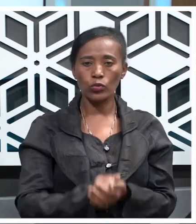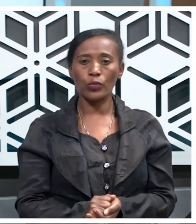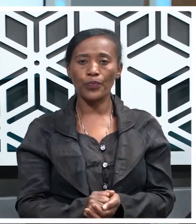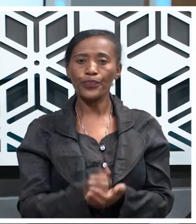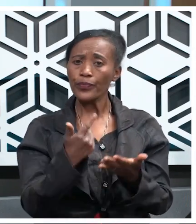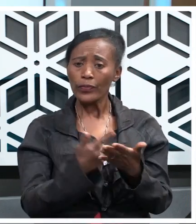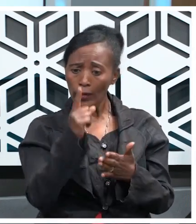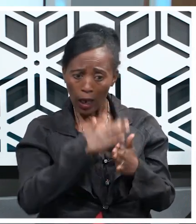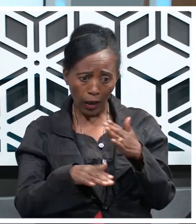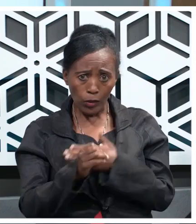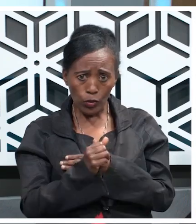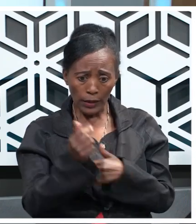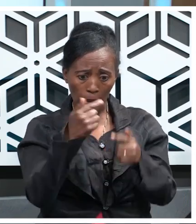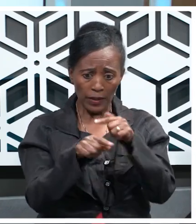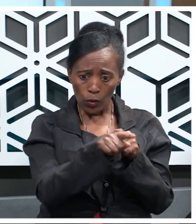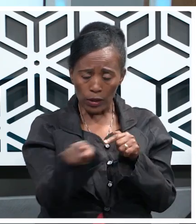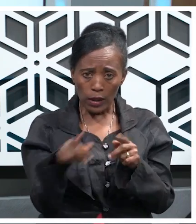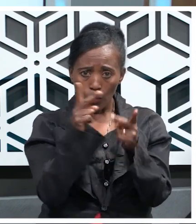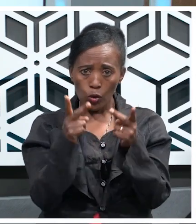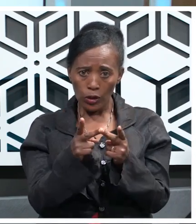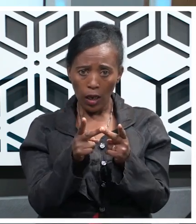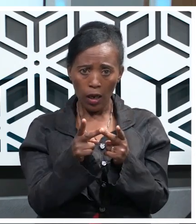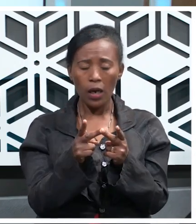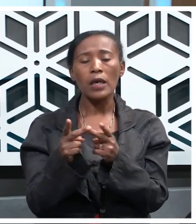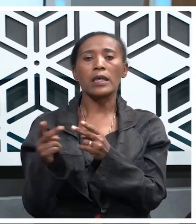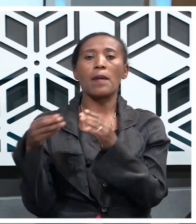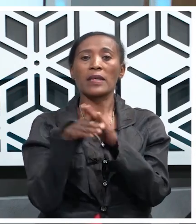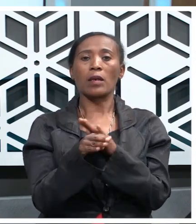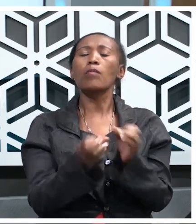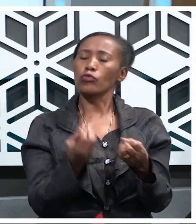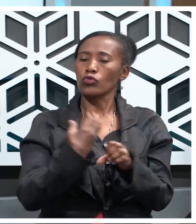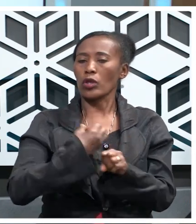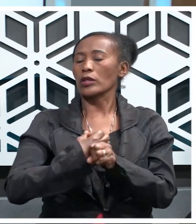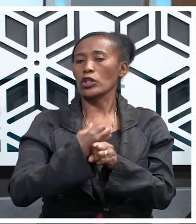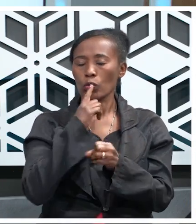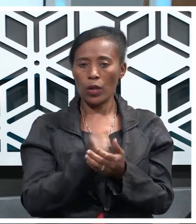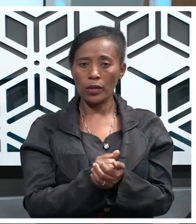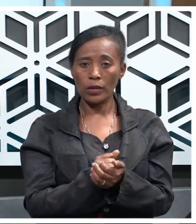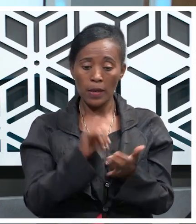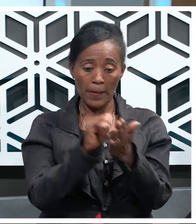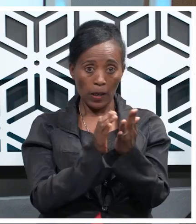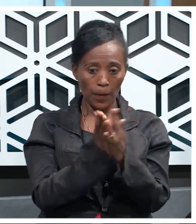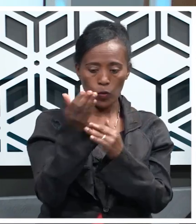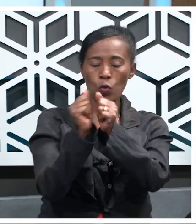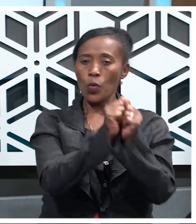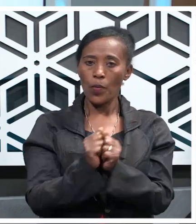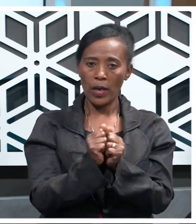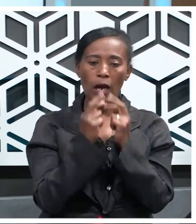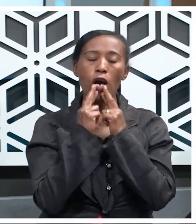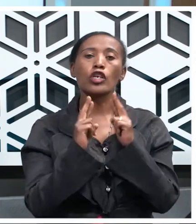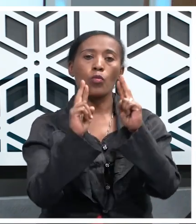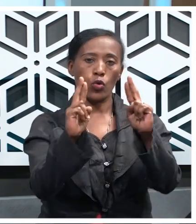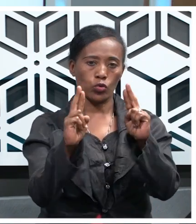እንዲያስቀምጡና ኢንኬዝ አካል ጉዳተኛ ቢመጣ ወደ እነዛ ቦታዎች እንዲገባ ከማድረግ አንጻር ብዙ ስራዎች ተሰርቷል። በዛ መልኩ